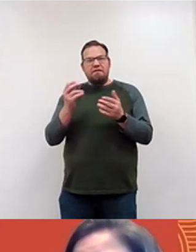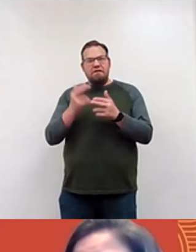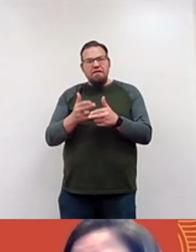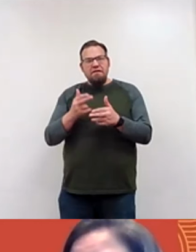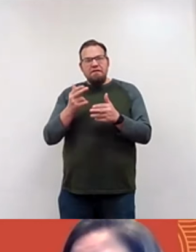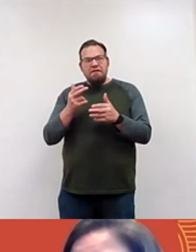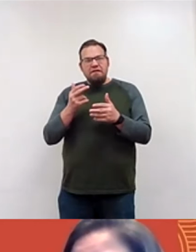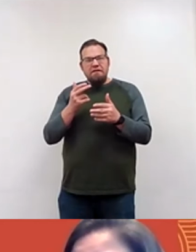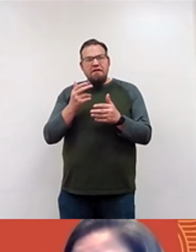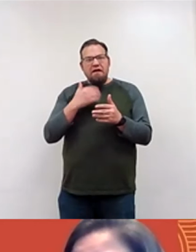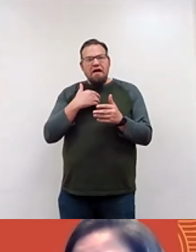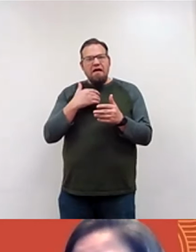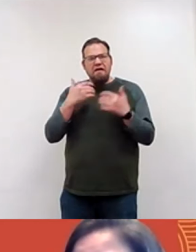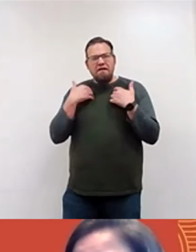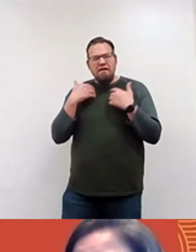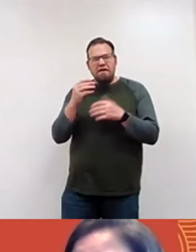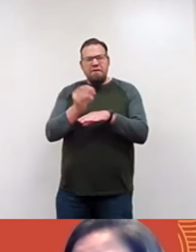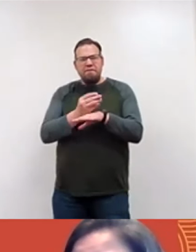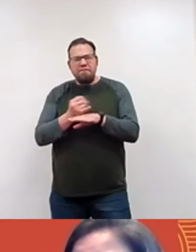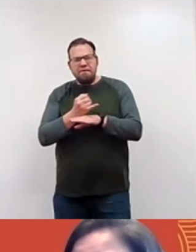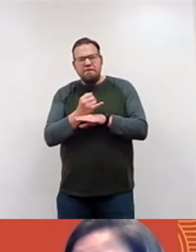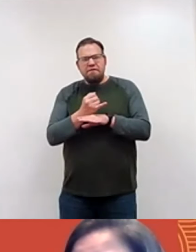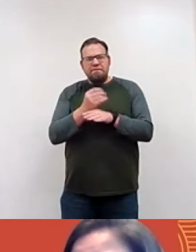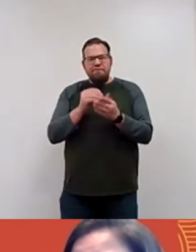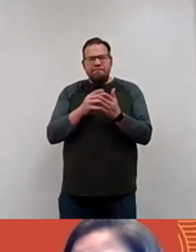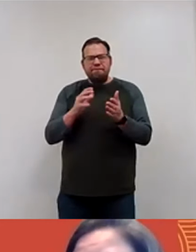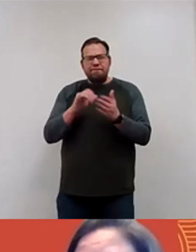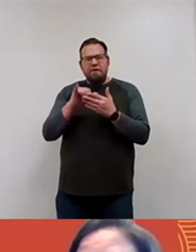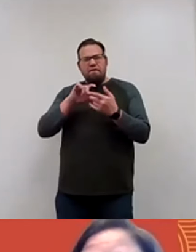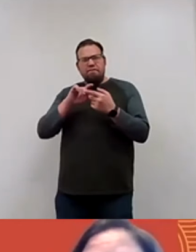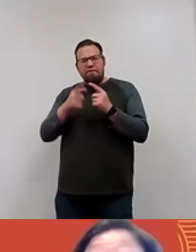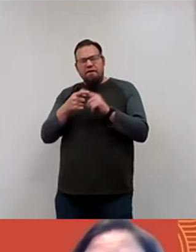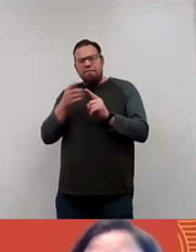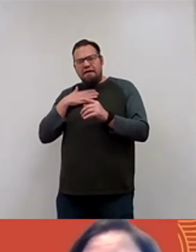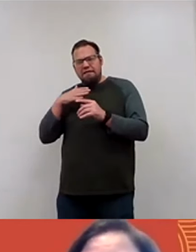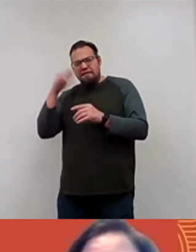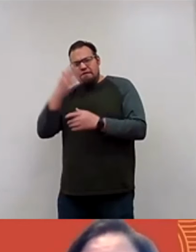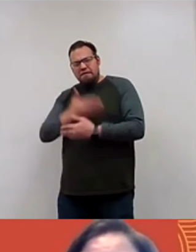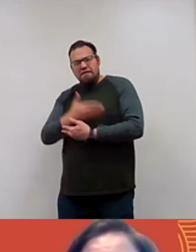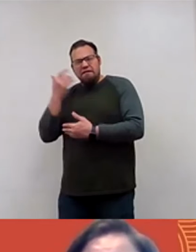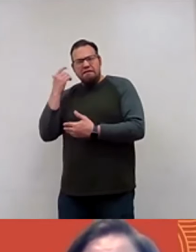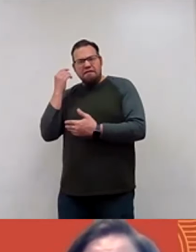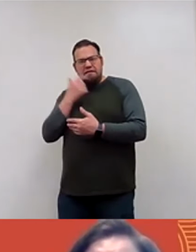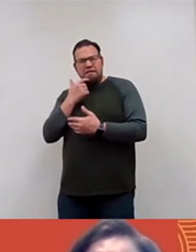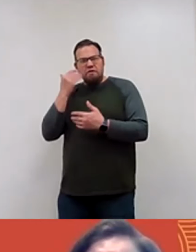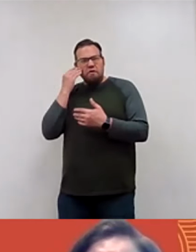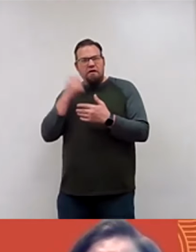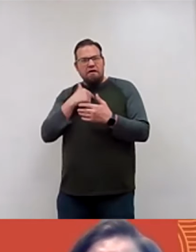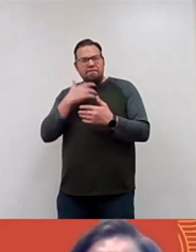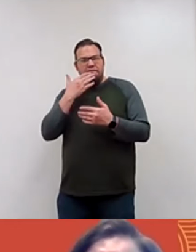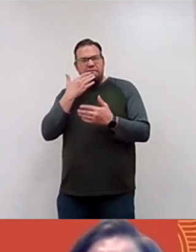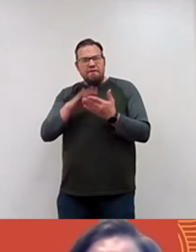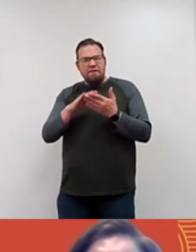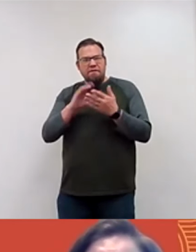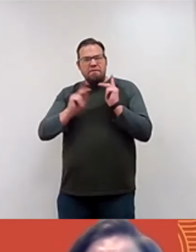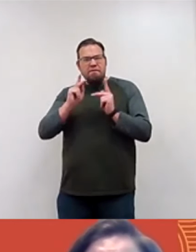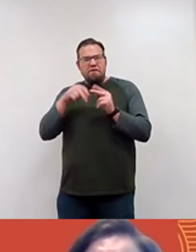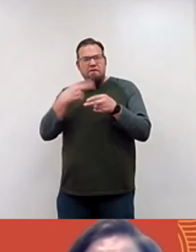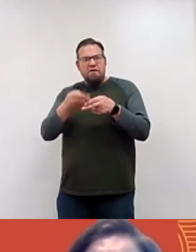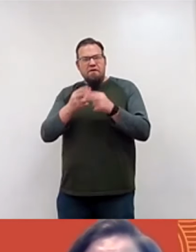I had a Marshallese he was a friend of my son's and he said you know لديه احد طلاب